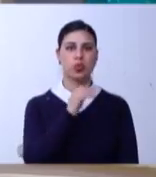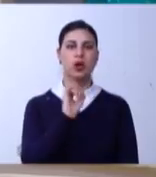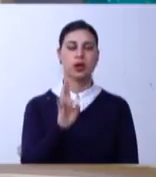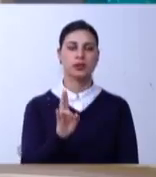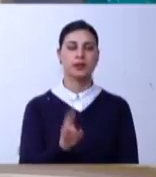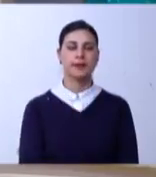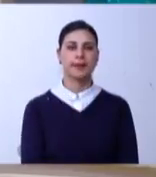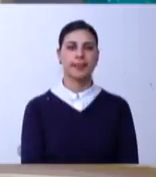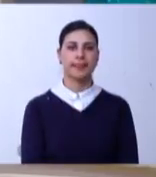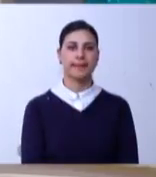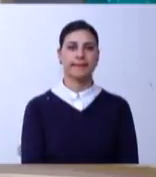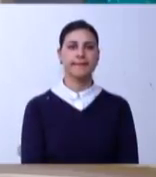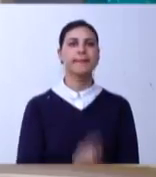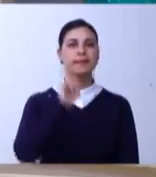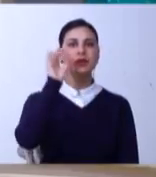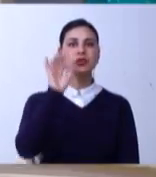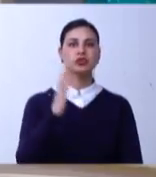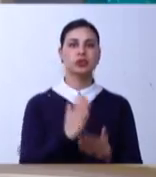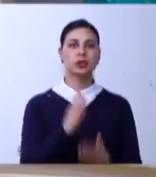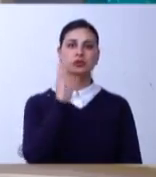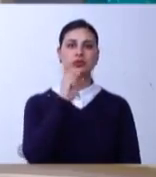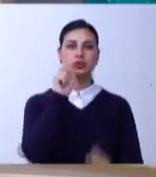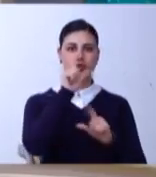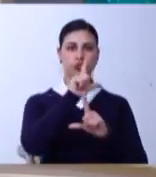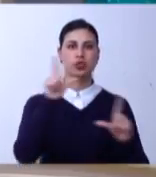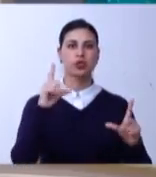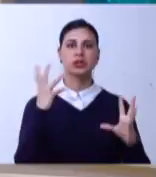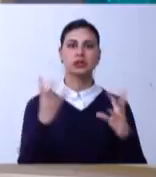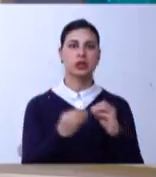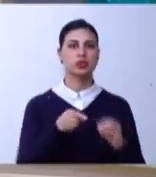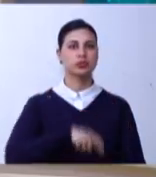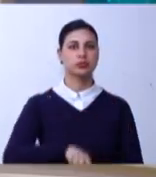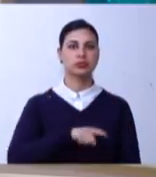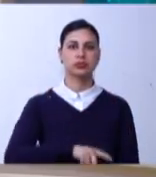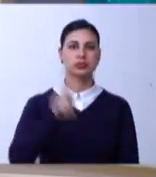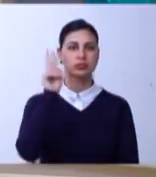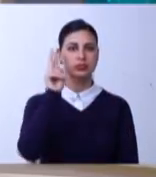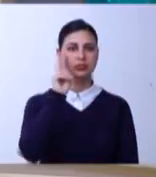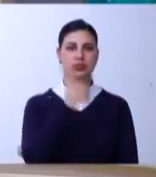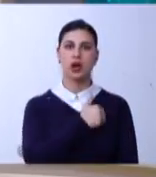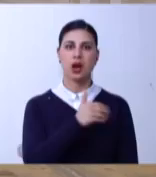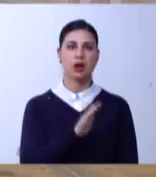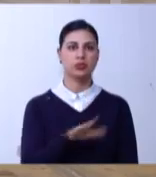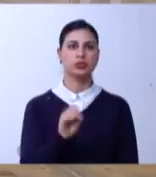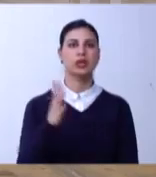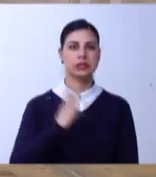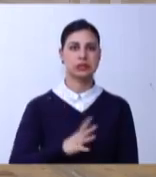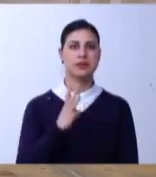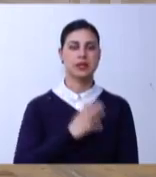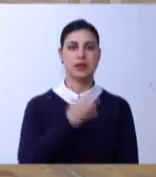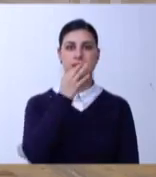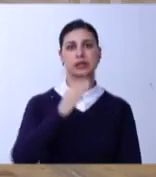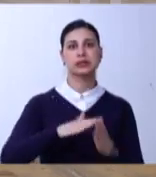ან ხშირია შემთხვევები, როდესაც სკოლაში საერთოდ არ შარდავენ ბავშვები, ან ბაღში საერთოდ არ შარდავენ,